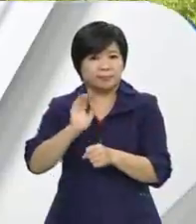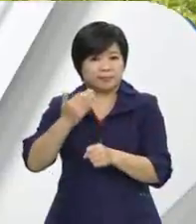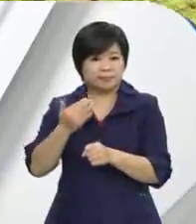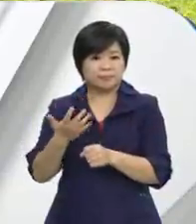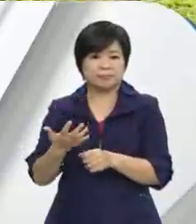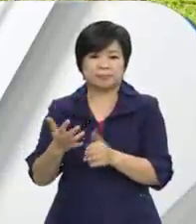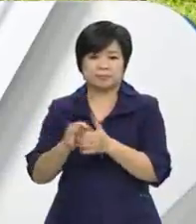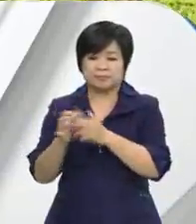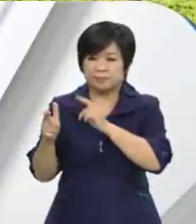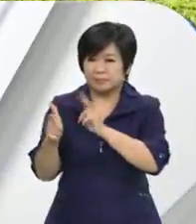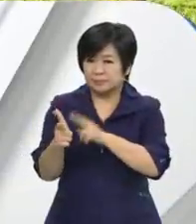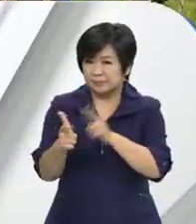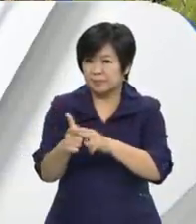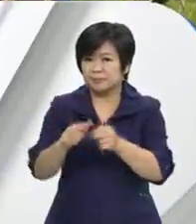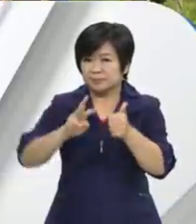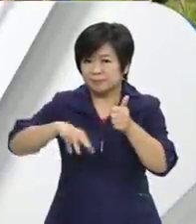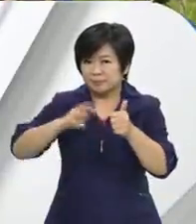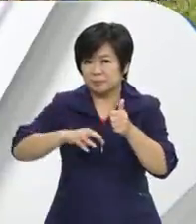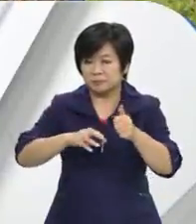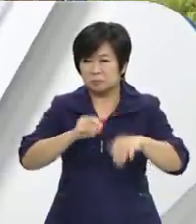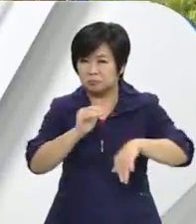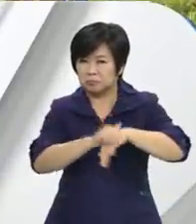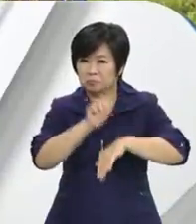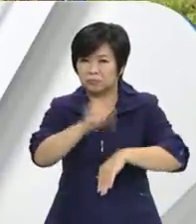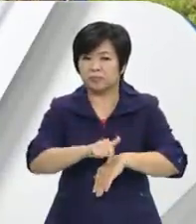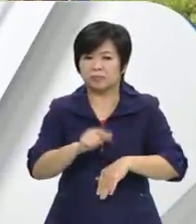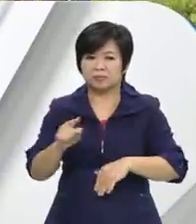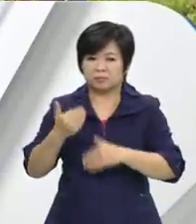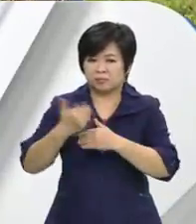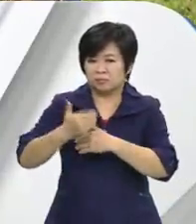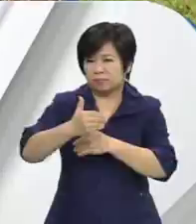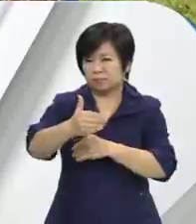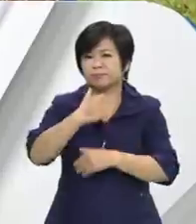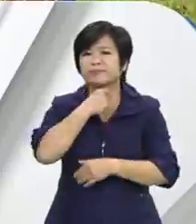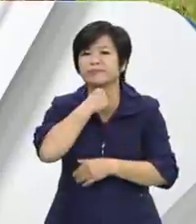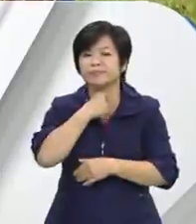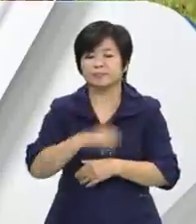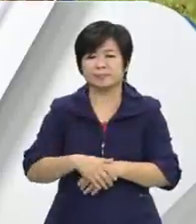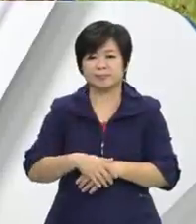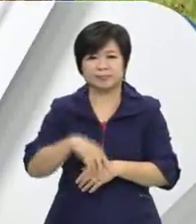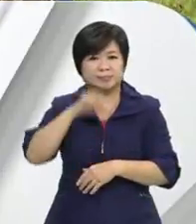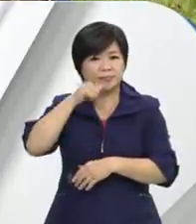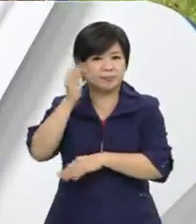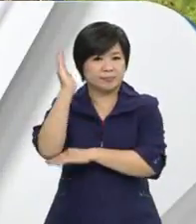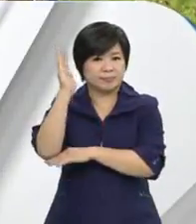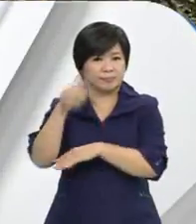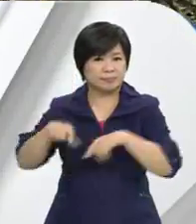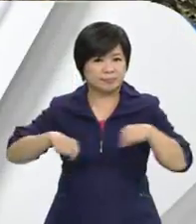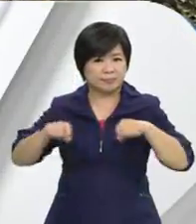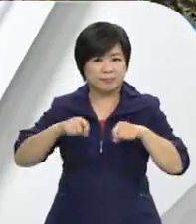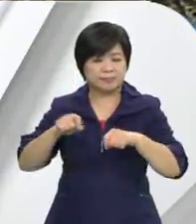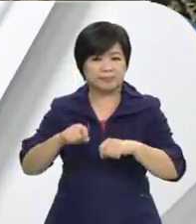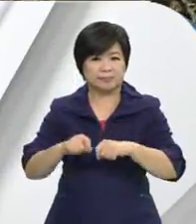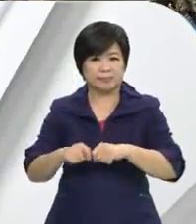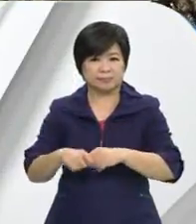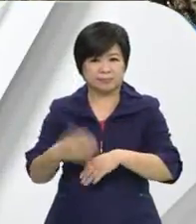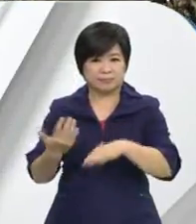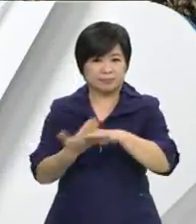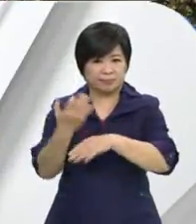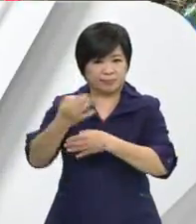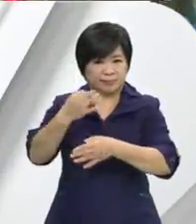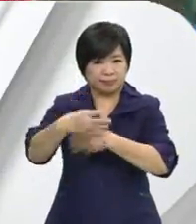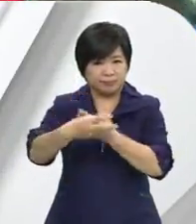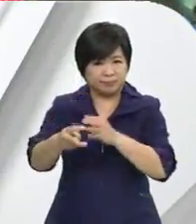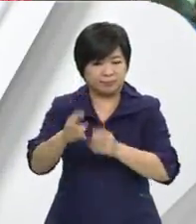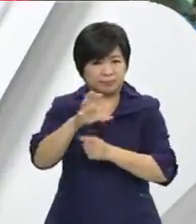计都训练都晓做，都行爱一步的。南外苗栗县政府提出的整合产销班，地方农